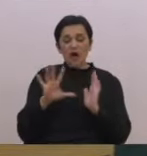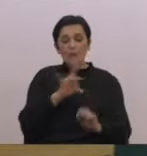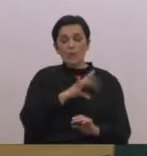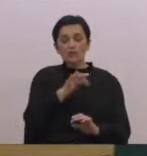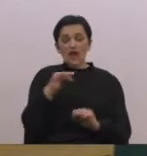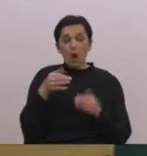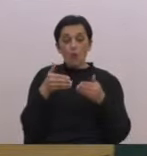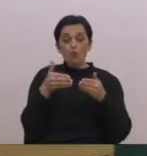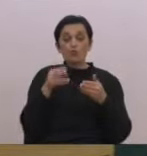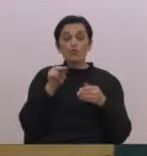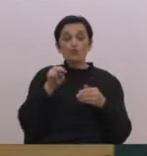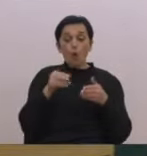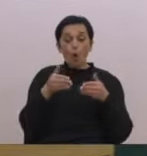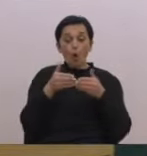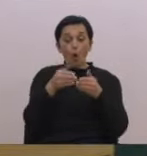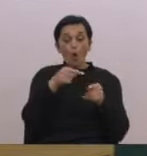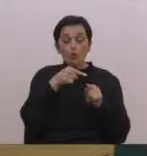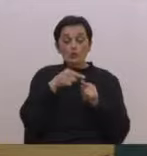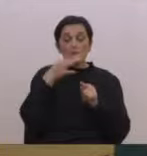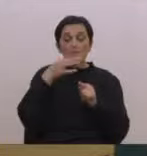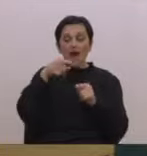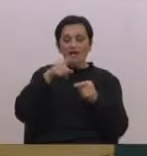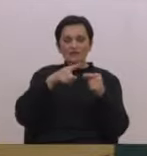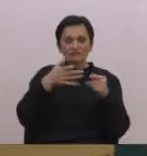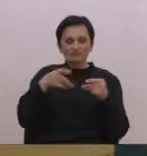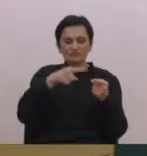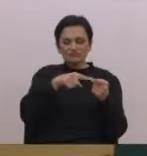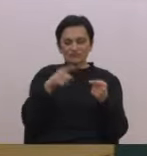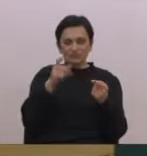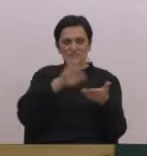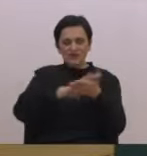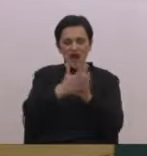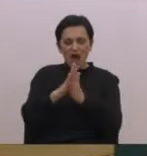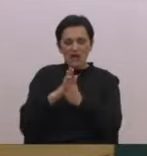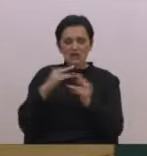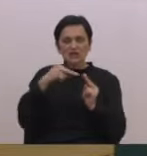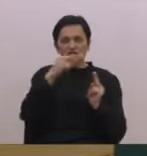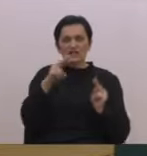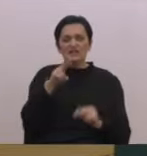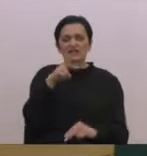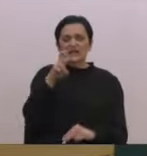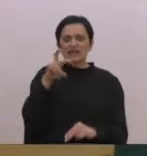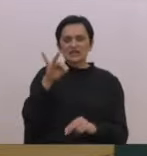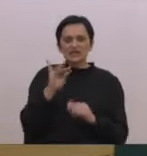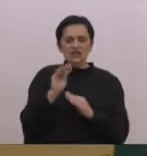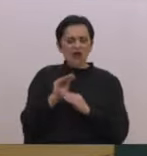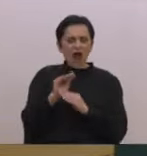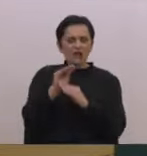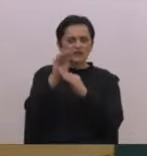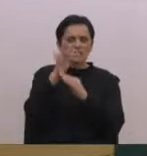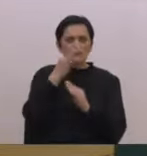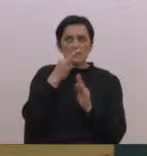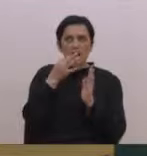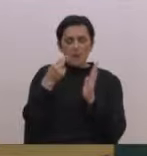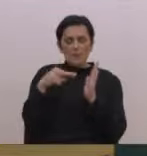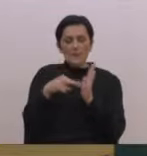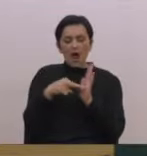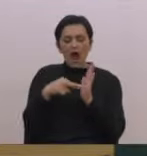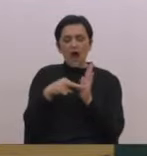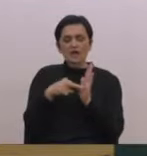sportamde. Mere carteluri garigebebi, acțizi orger gazrdili, DGG gazrdili, hoelaperi gazrdili, mere pasta, este cu